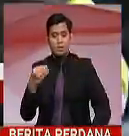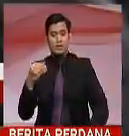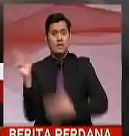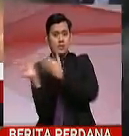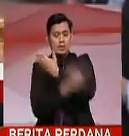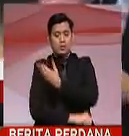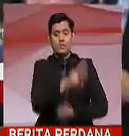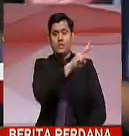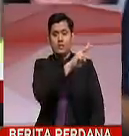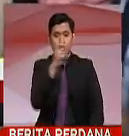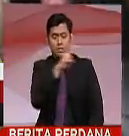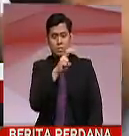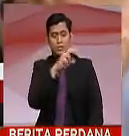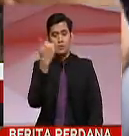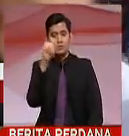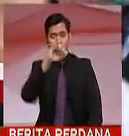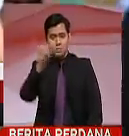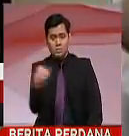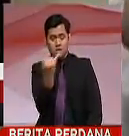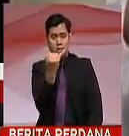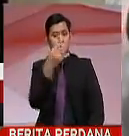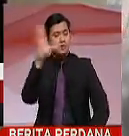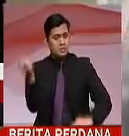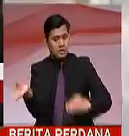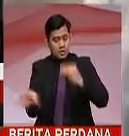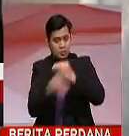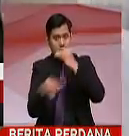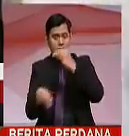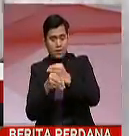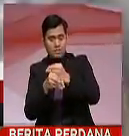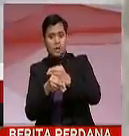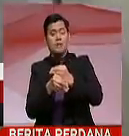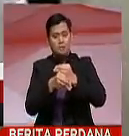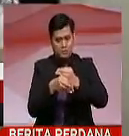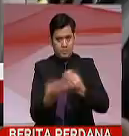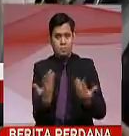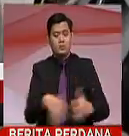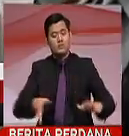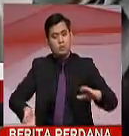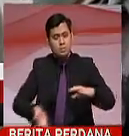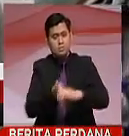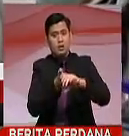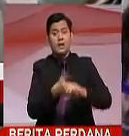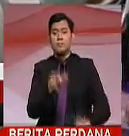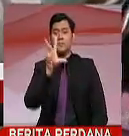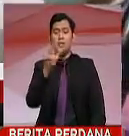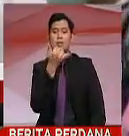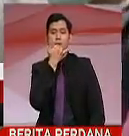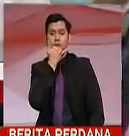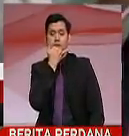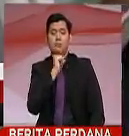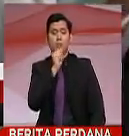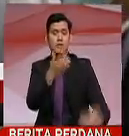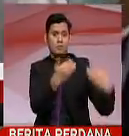210000000 Ringgit yaitu lima kali ganda nilai sopan atau rasuah mereka lebage tiga kesalahan pecah